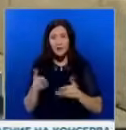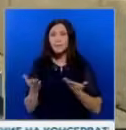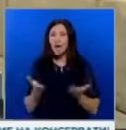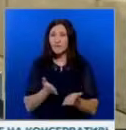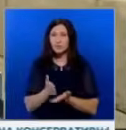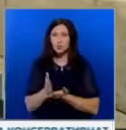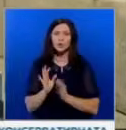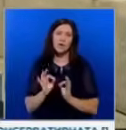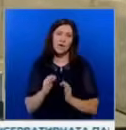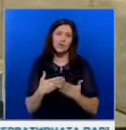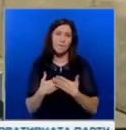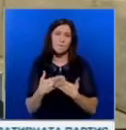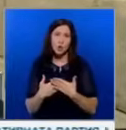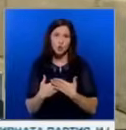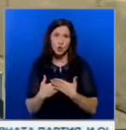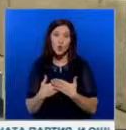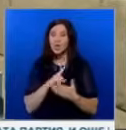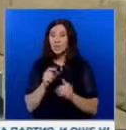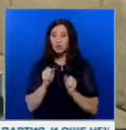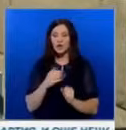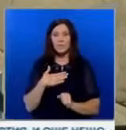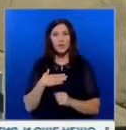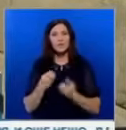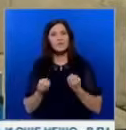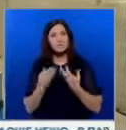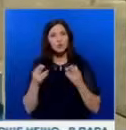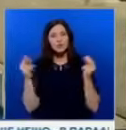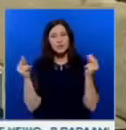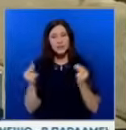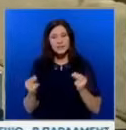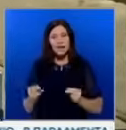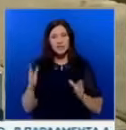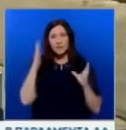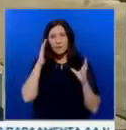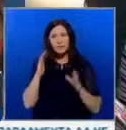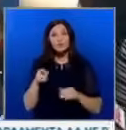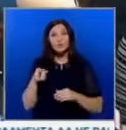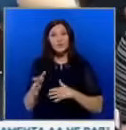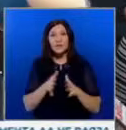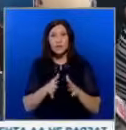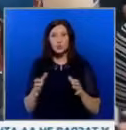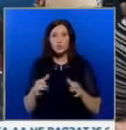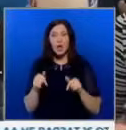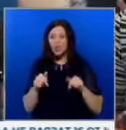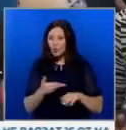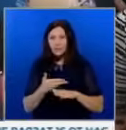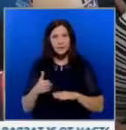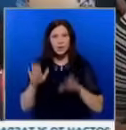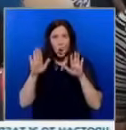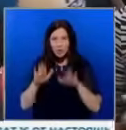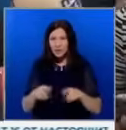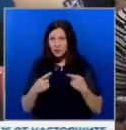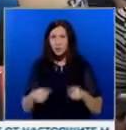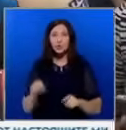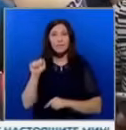посоката. Така че по-скоро не очаквам да има възможност за съставяне на правителство в това народно събрание. От тук насетне оставяте